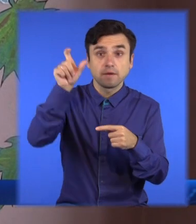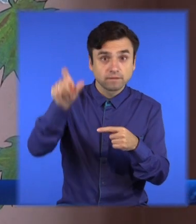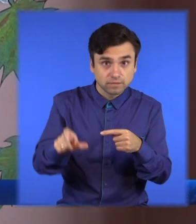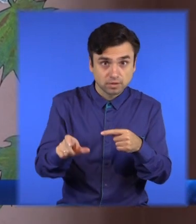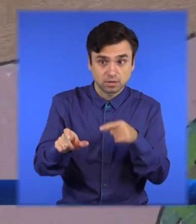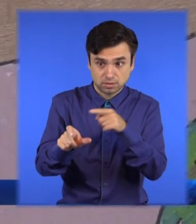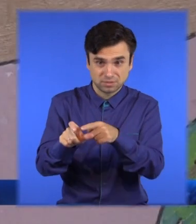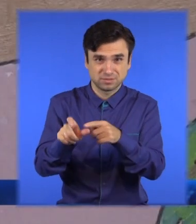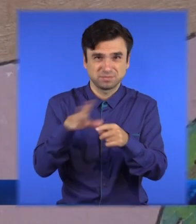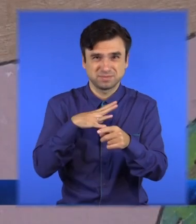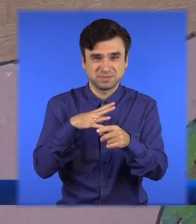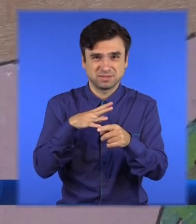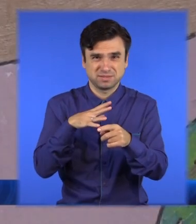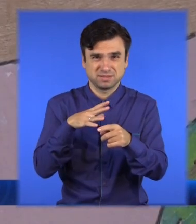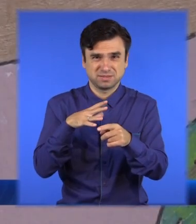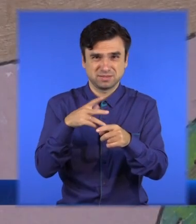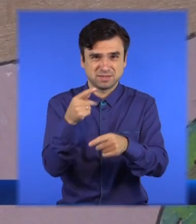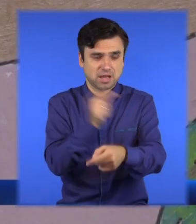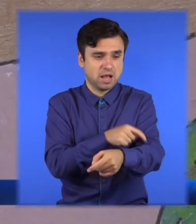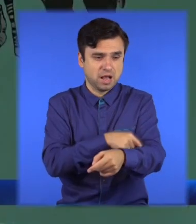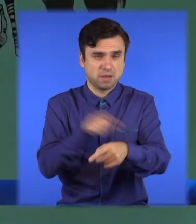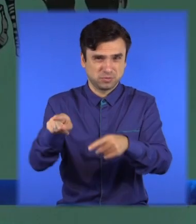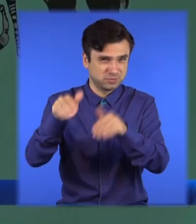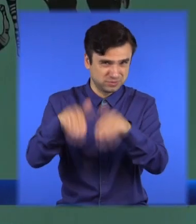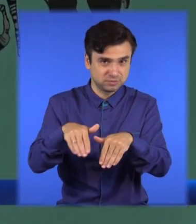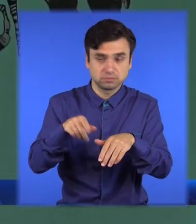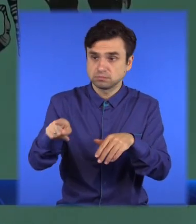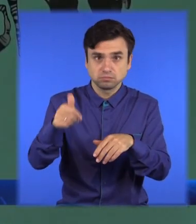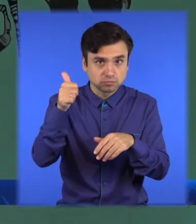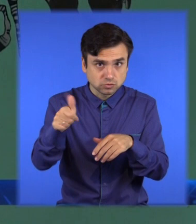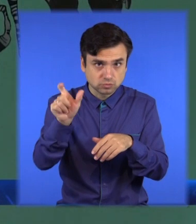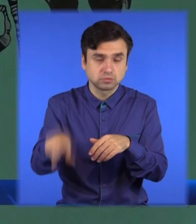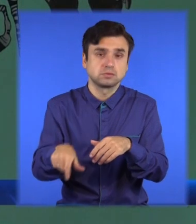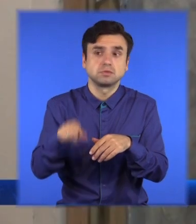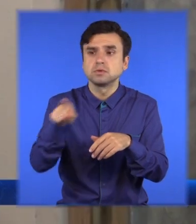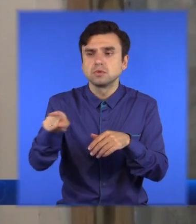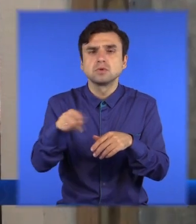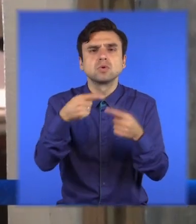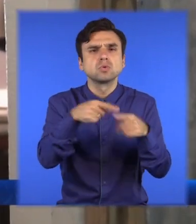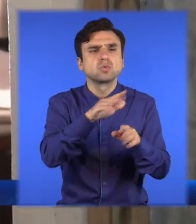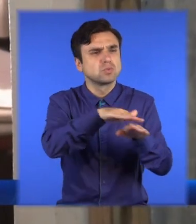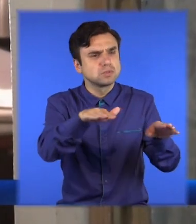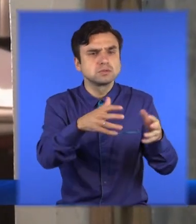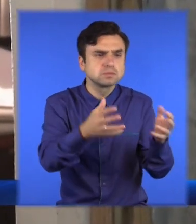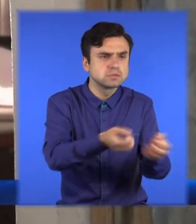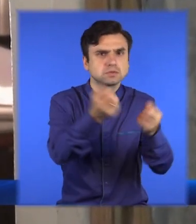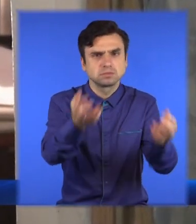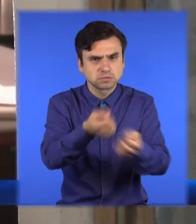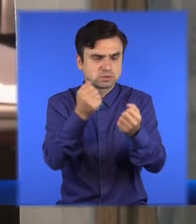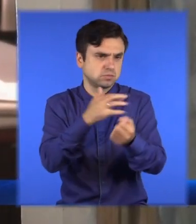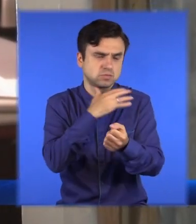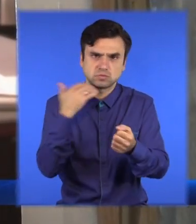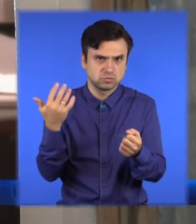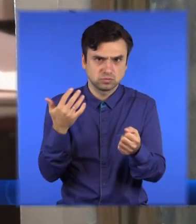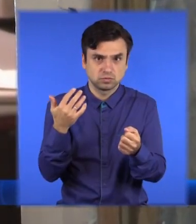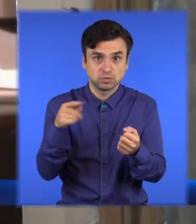підлеглу відгукується виключно позитивно. Мовляв, вона врятувала не одне дитяче життя. До того ж, ситуацію знає, бо особисто